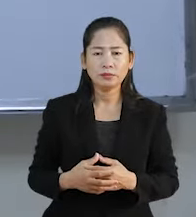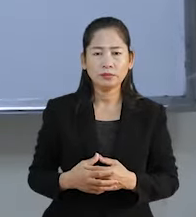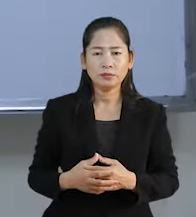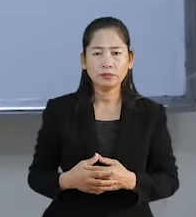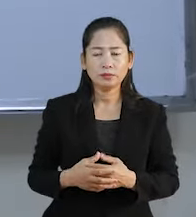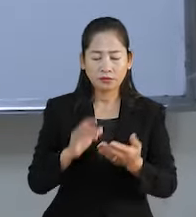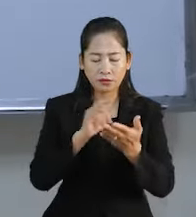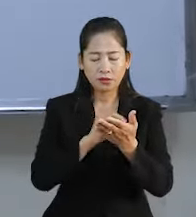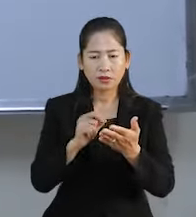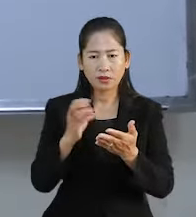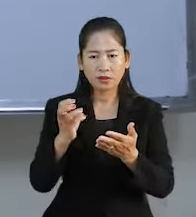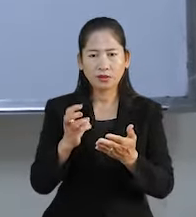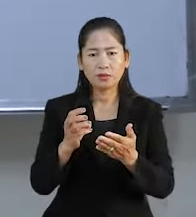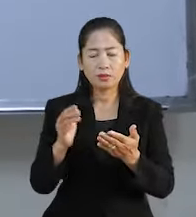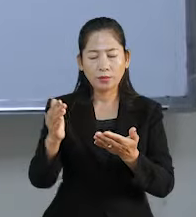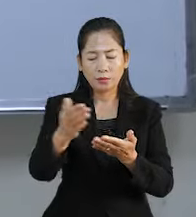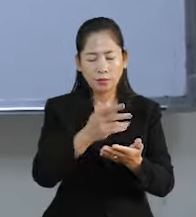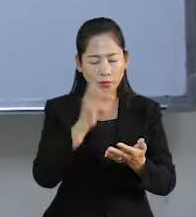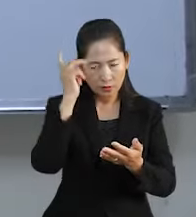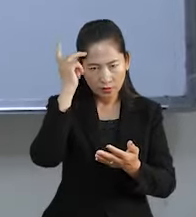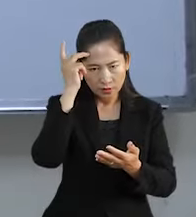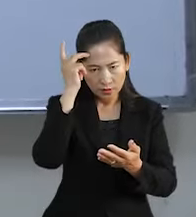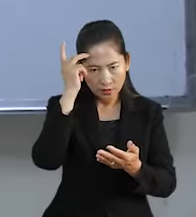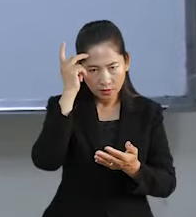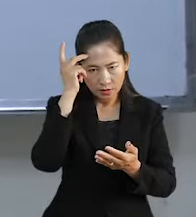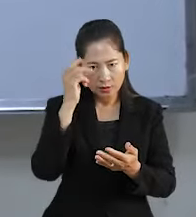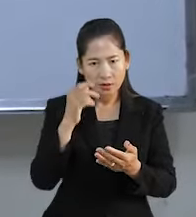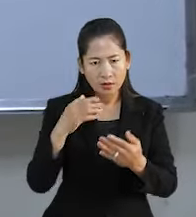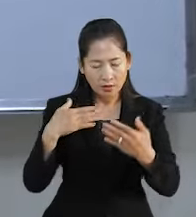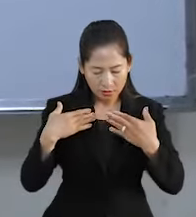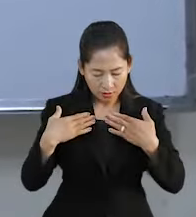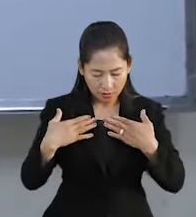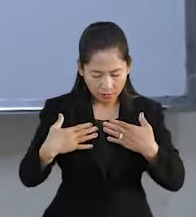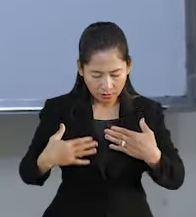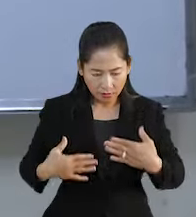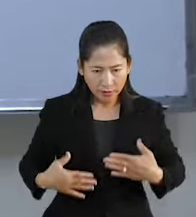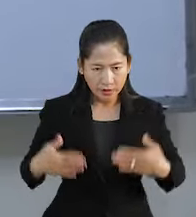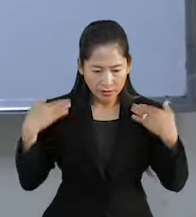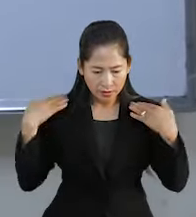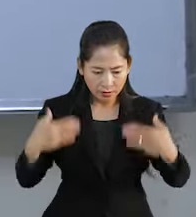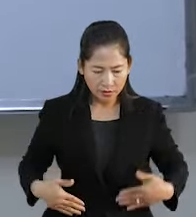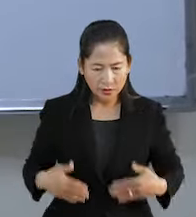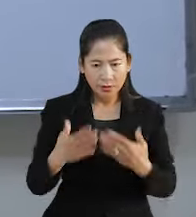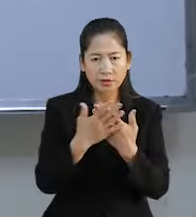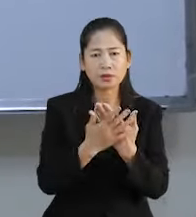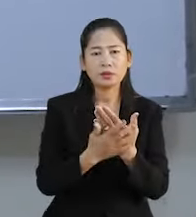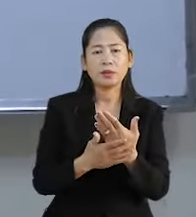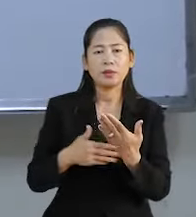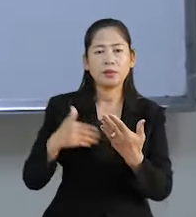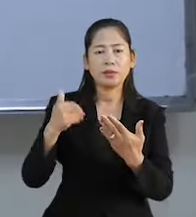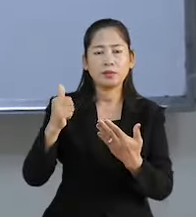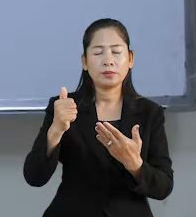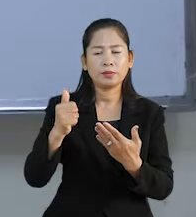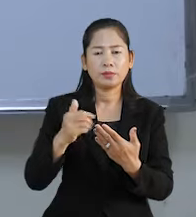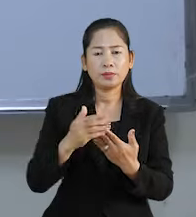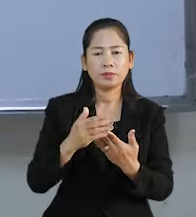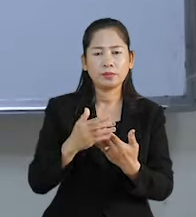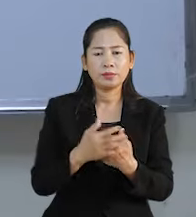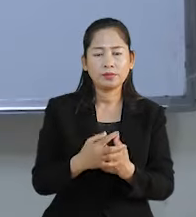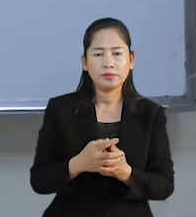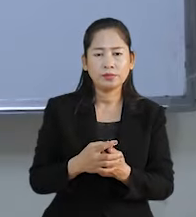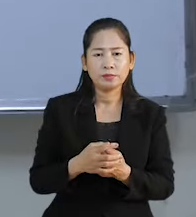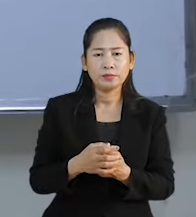អ្នកគ្រូសរសេរកាត់កាត់ព្រោះវាជាការប្រមូលគំនិតណាកូនណាតើគាត់ស្លៀកពាក់ដូចម្ដេចឬគាត់មើលសម្លៀកបំពាក់របស់គាត់សមរម្យទេចាអញ្ចឹងសម្លៀកពាក់រប